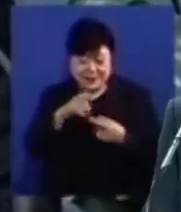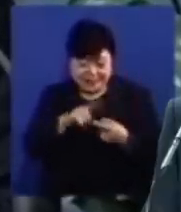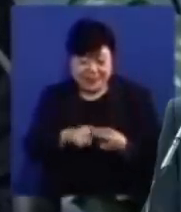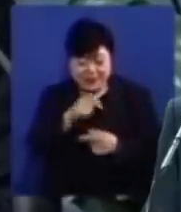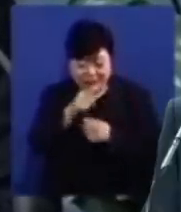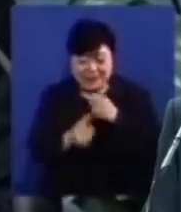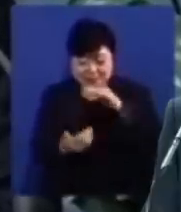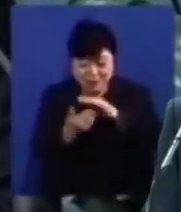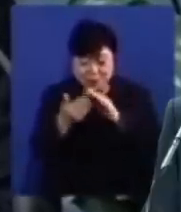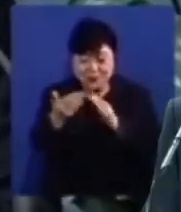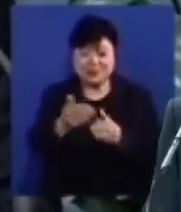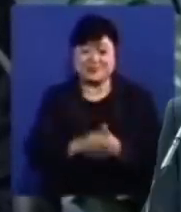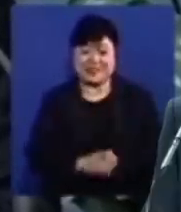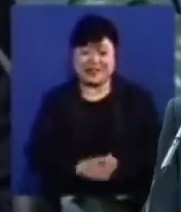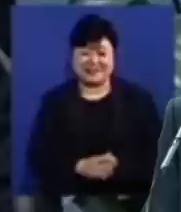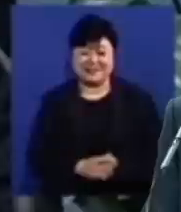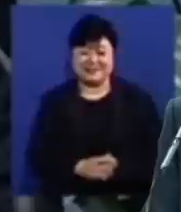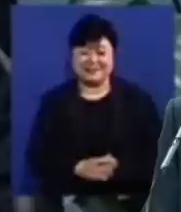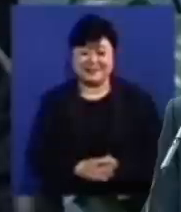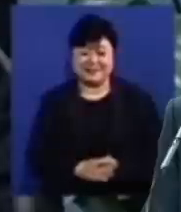하나님이 이루어주시는 것입니다.